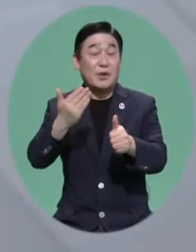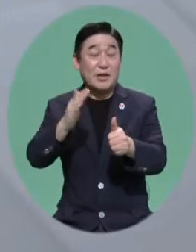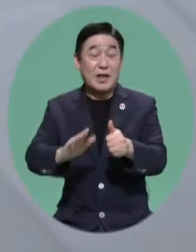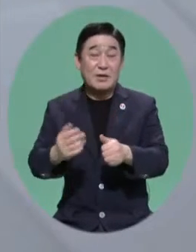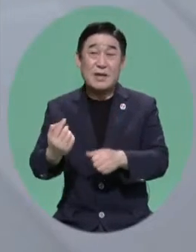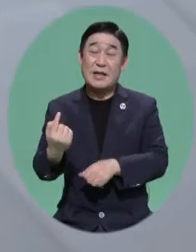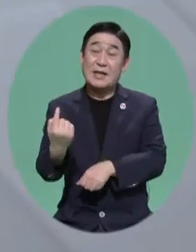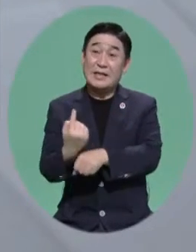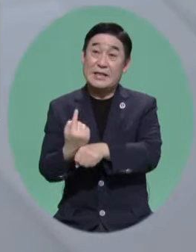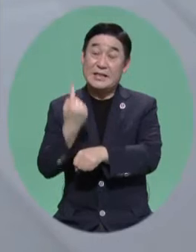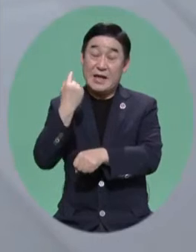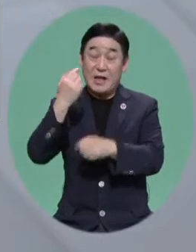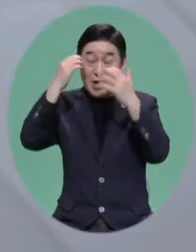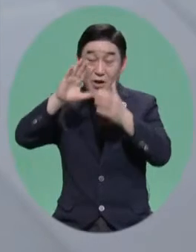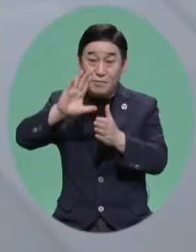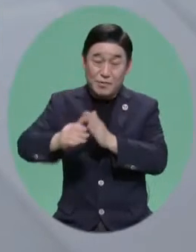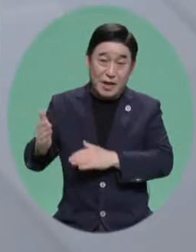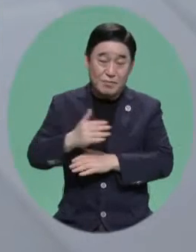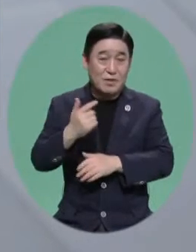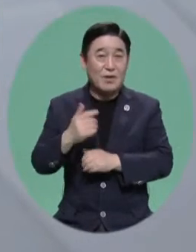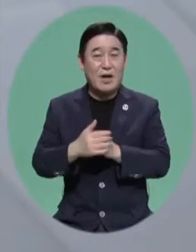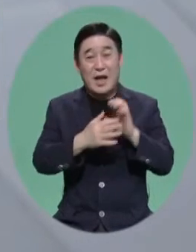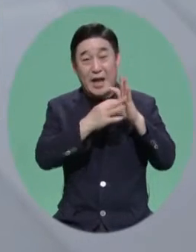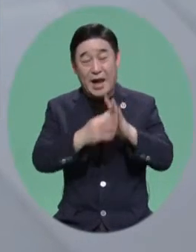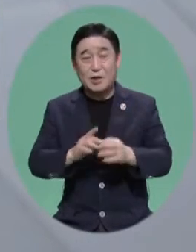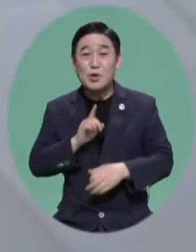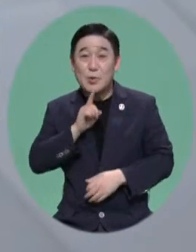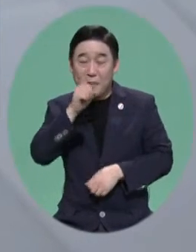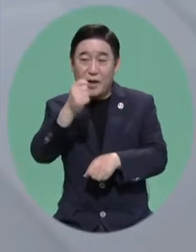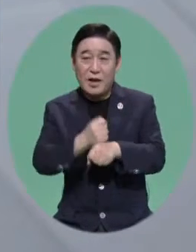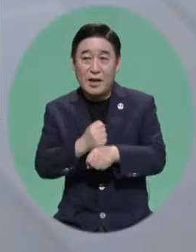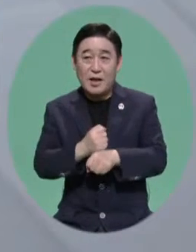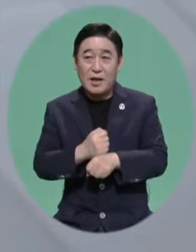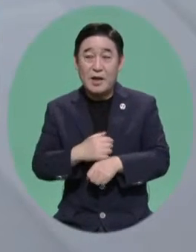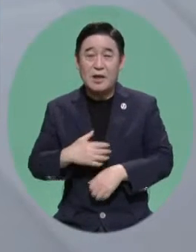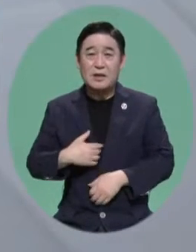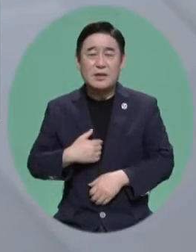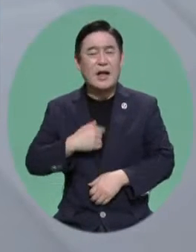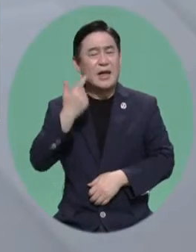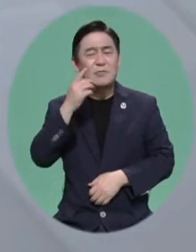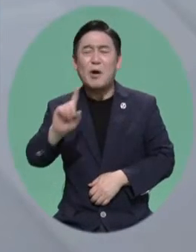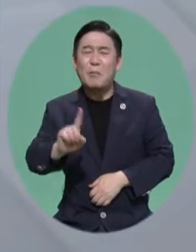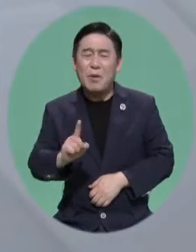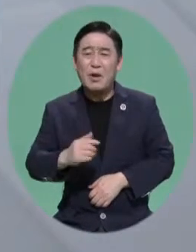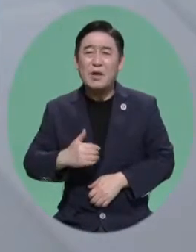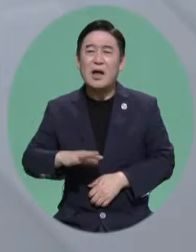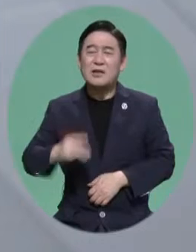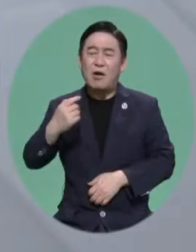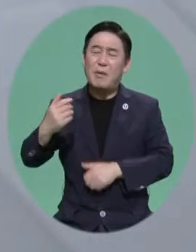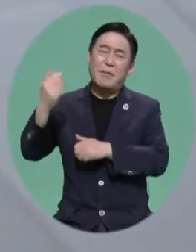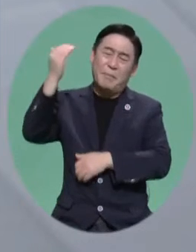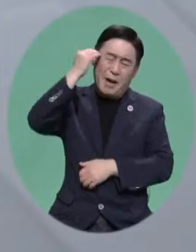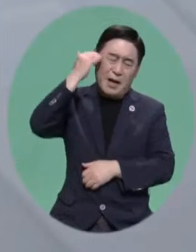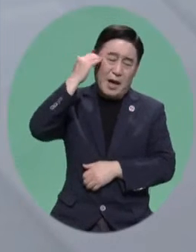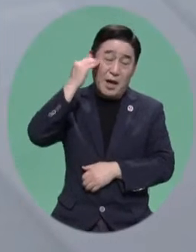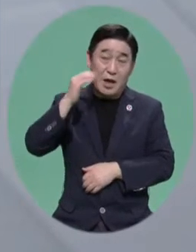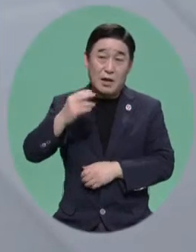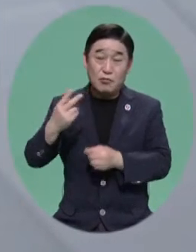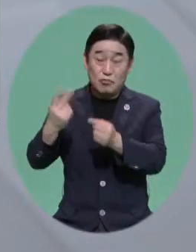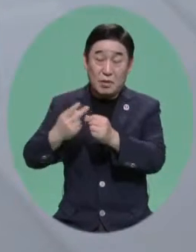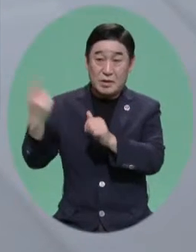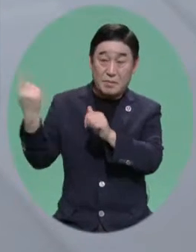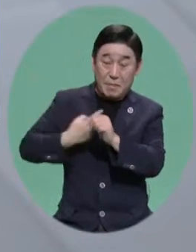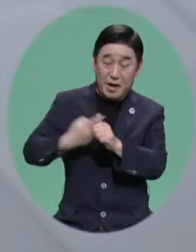것입니다 4 제가 드린 질문은 그게 아니고 처음에는 방해를 하다가 나중에는 비난을 하다가 나중엔 자기가 안